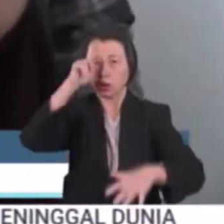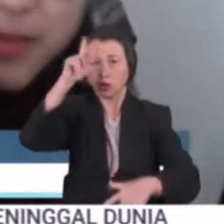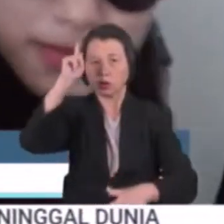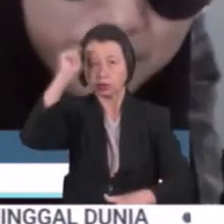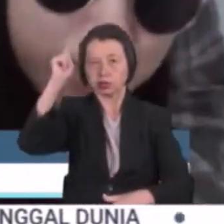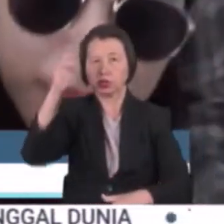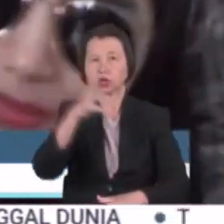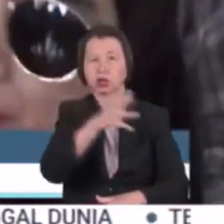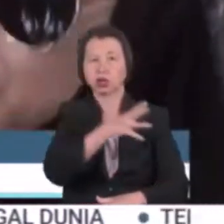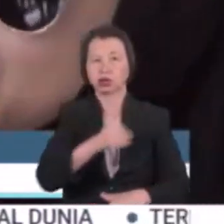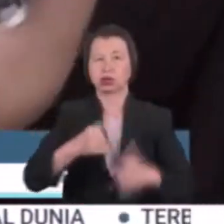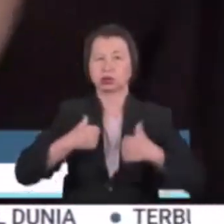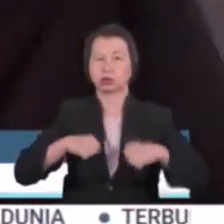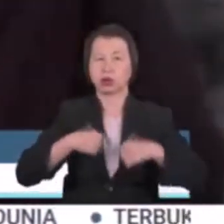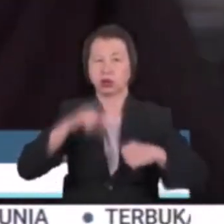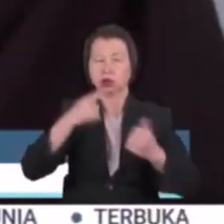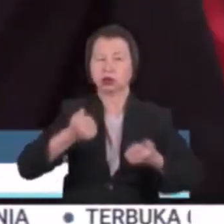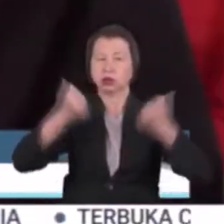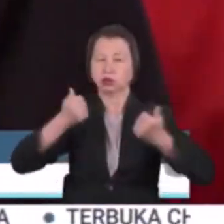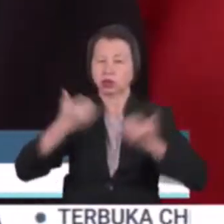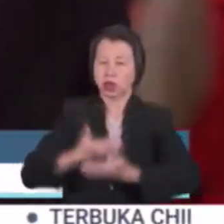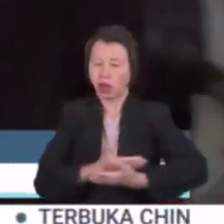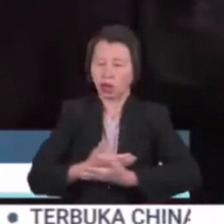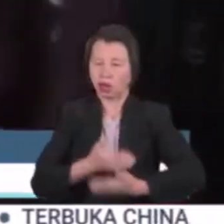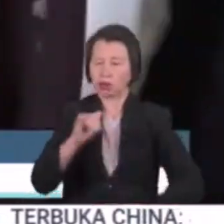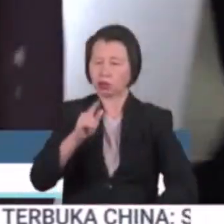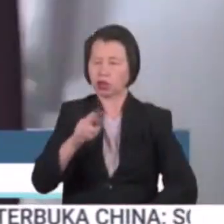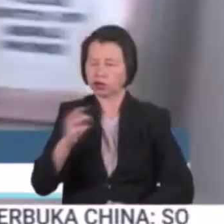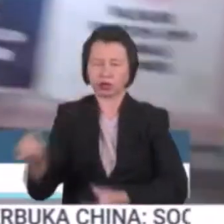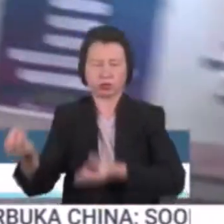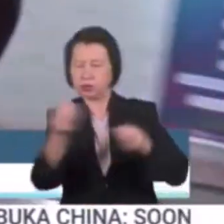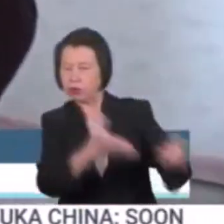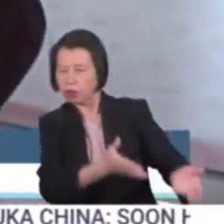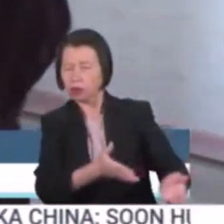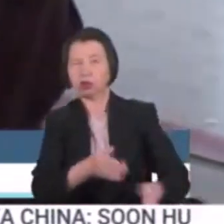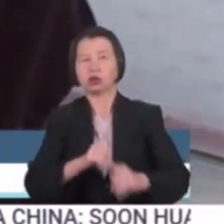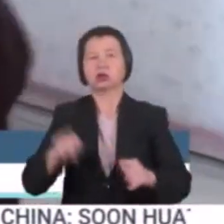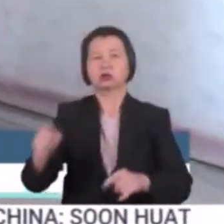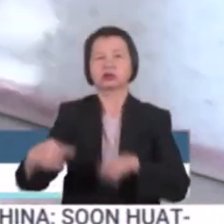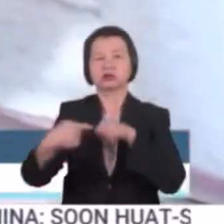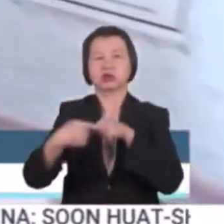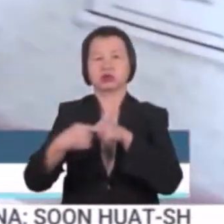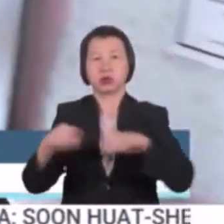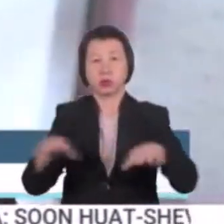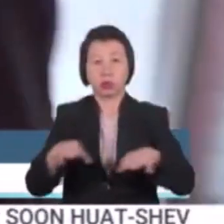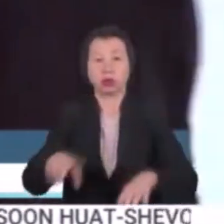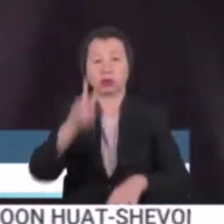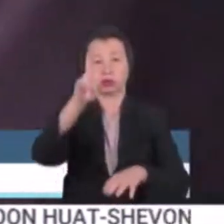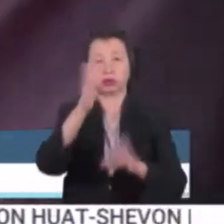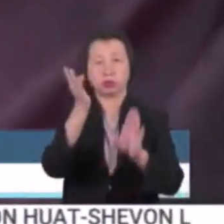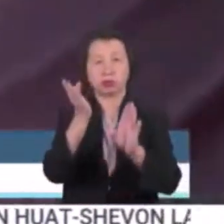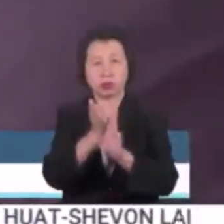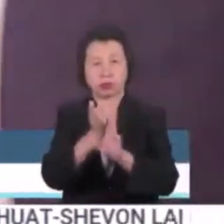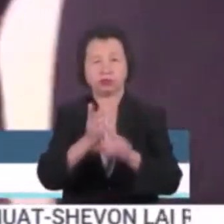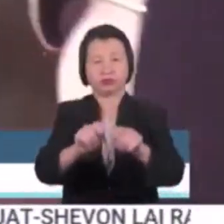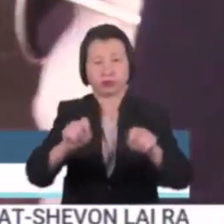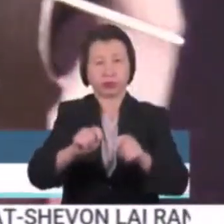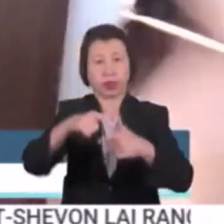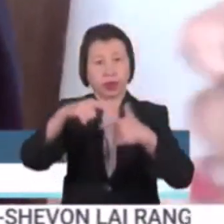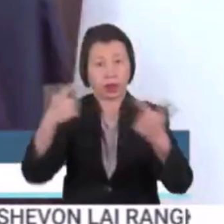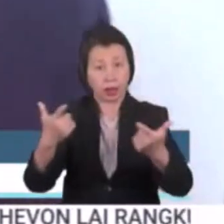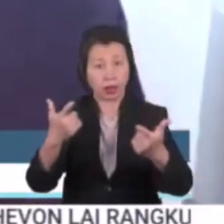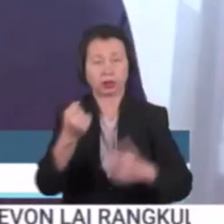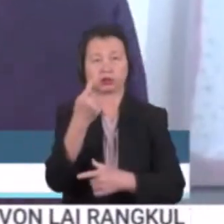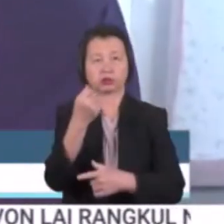Terengganu serta set pakaian raya untuk anak yatim. Kesemua kesalahan didakwa dilakukan di dua bank di lokasi berlainan